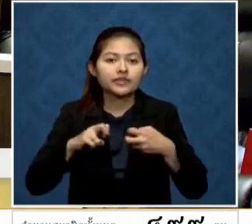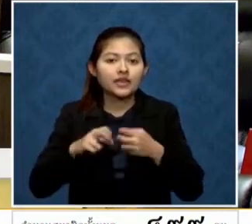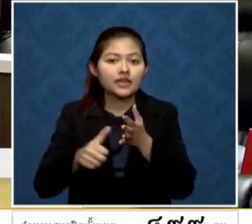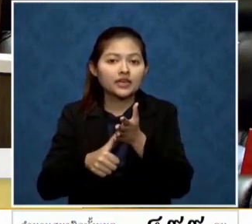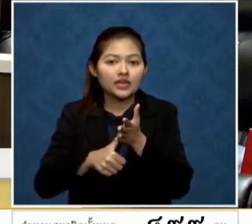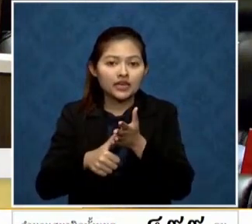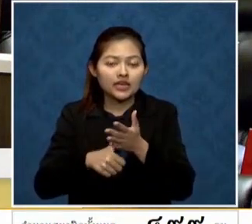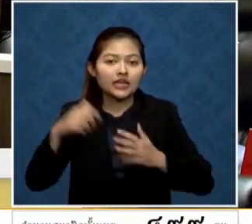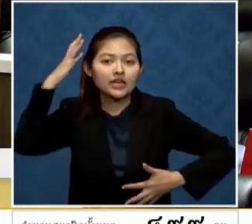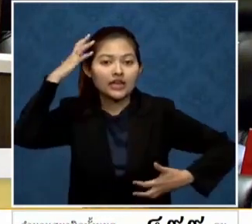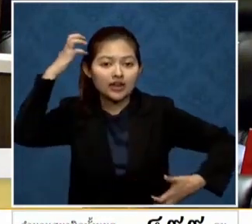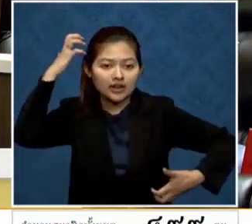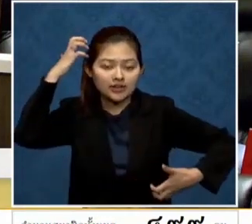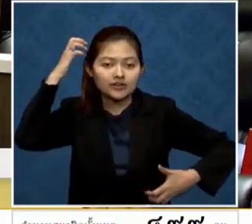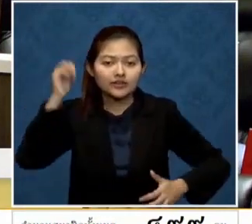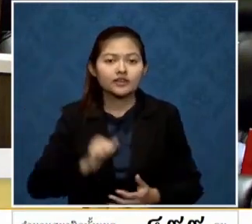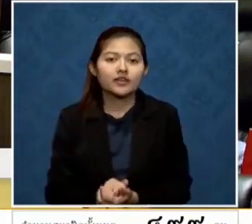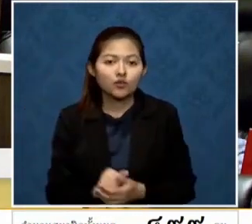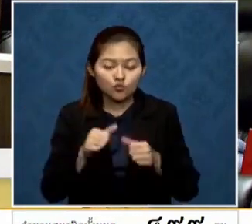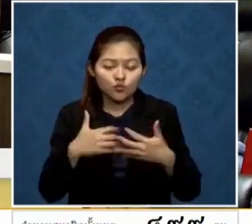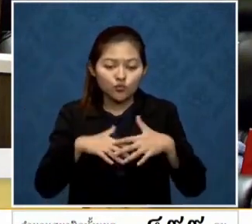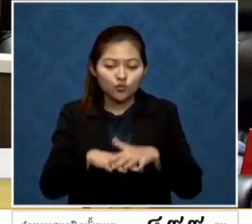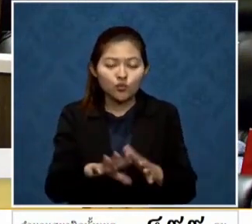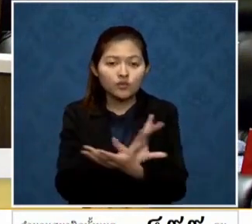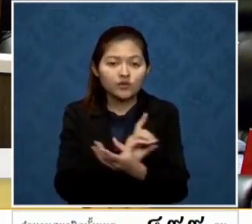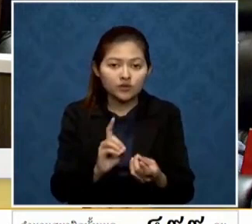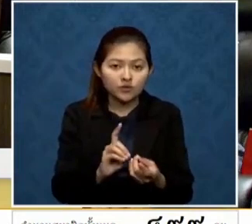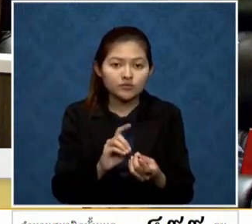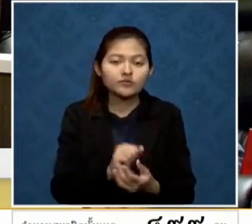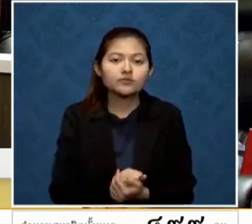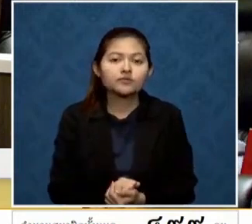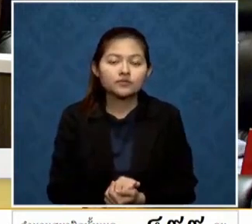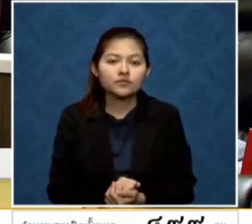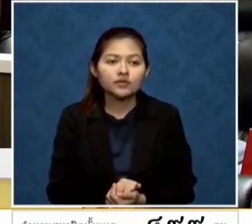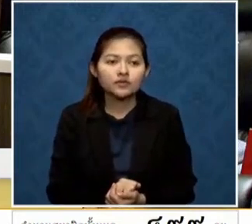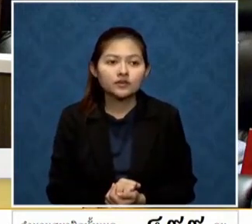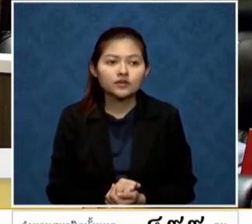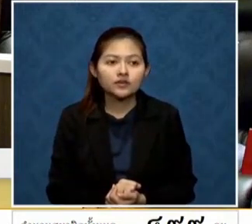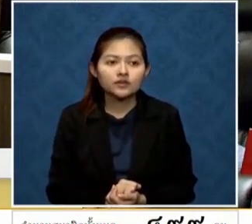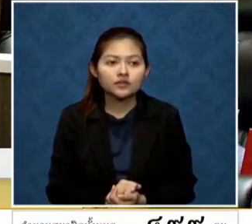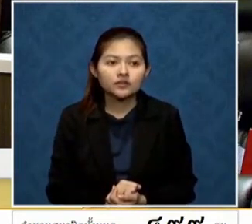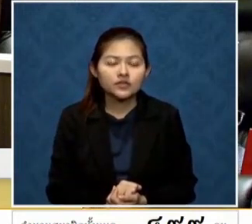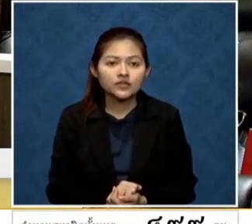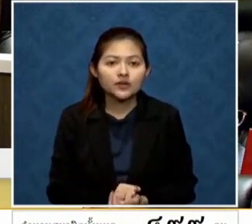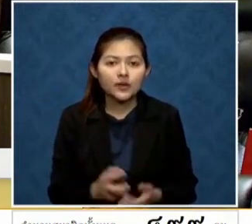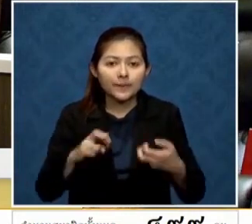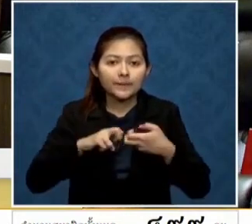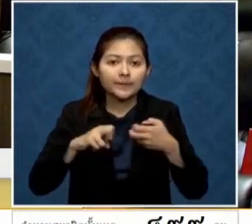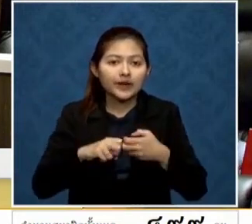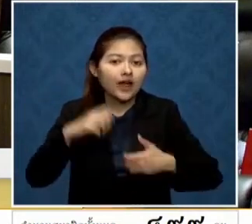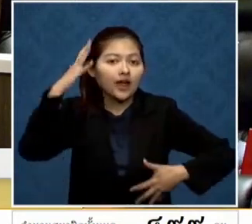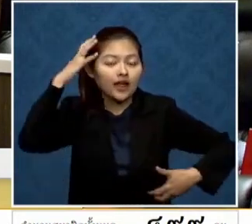เ่อลิงนะครับให้อยู่ร่วมกับชุมชนได้นะครับในที่นี้เนี่ยผมมองเห็นว่าปัญหาของ